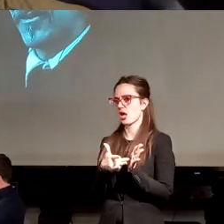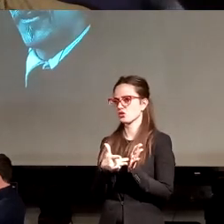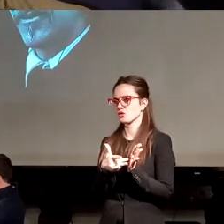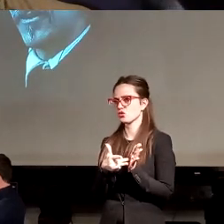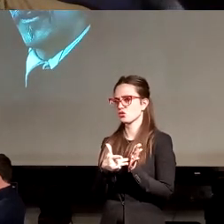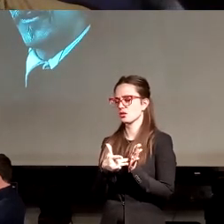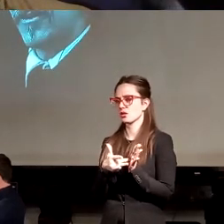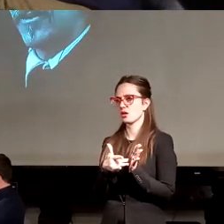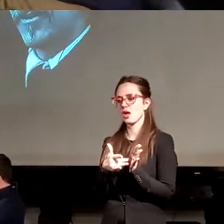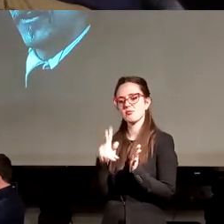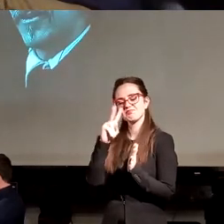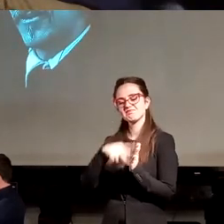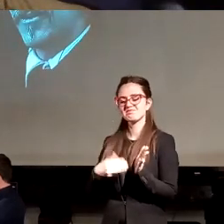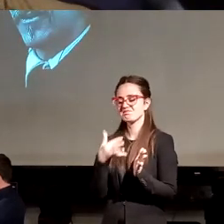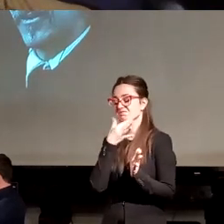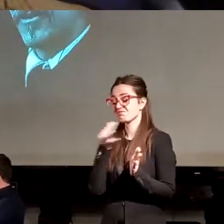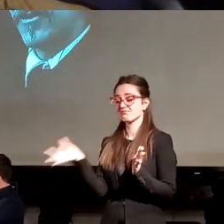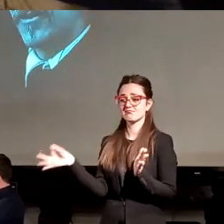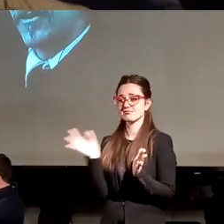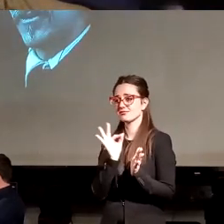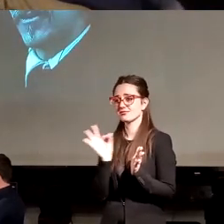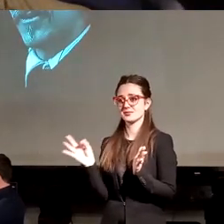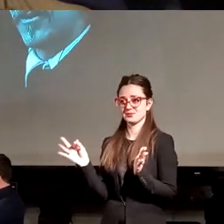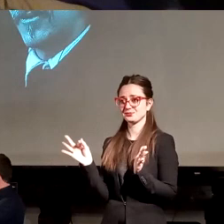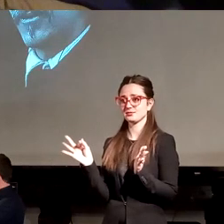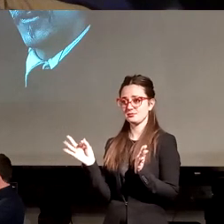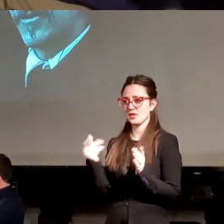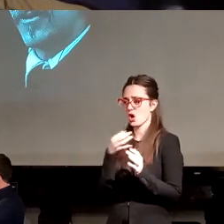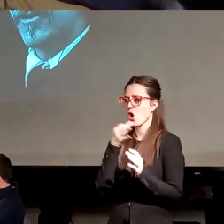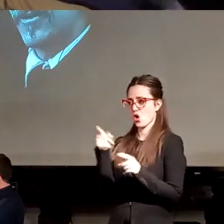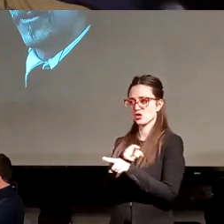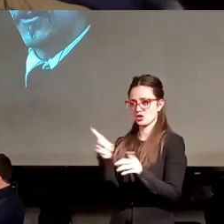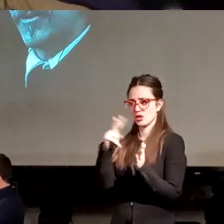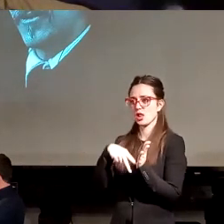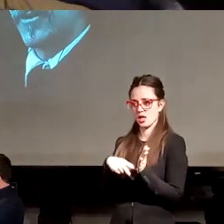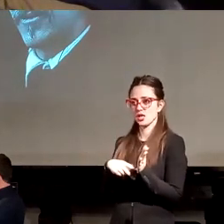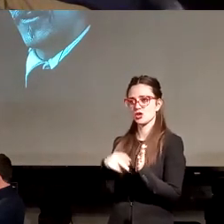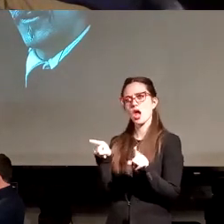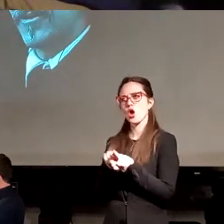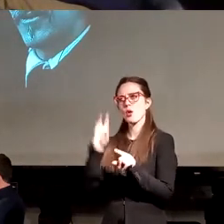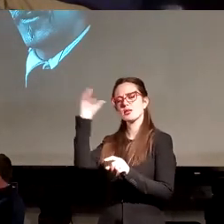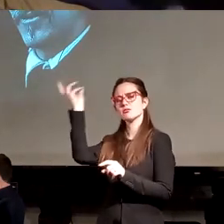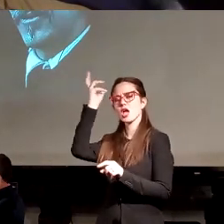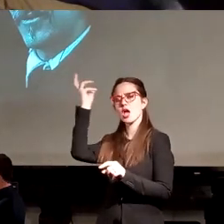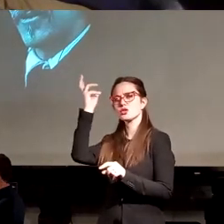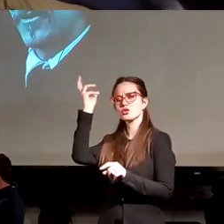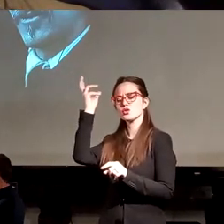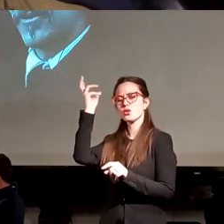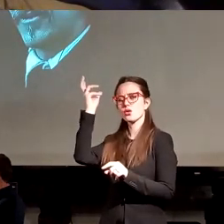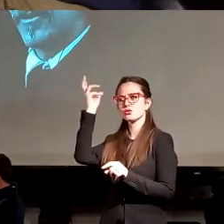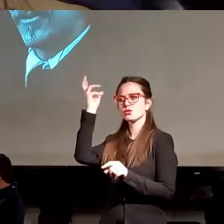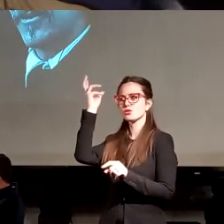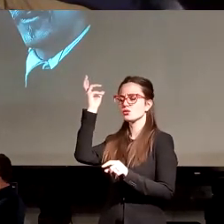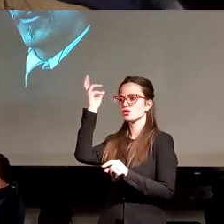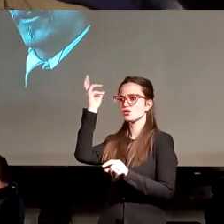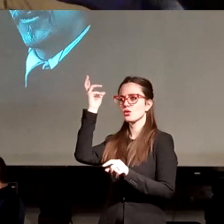lettura magnifica meravigliosa e che mi consiglia una specie di sogno che avviene in una